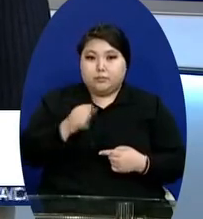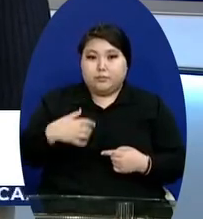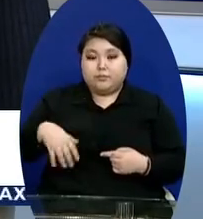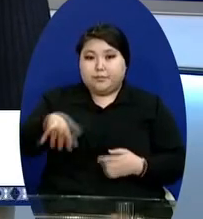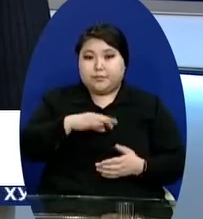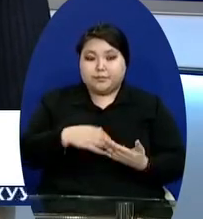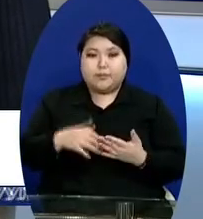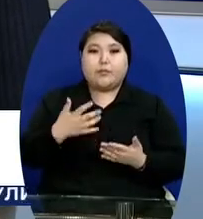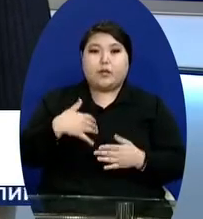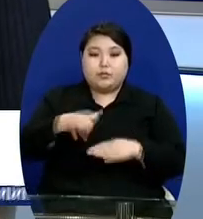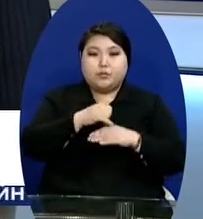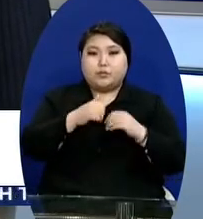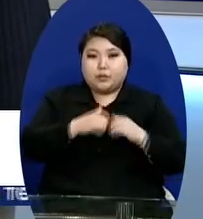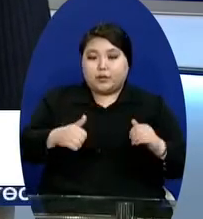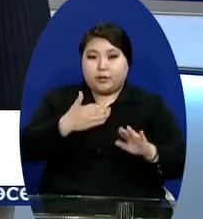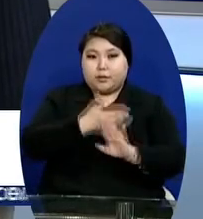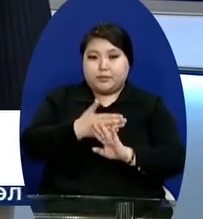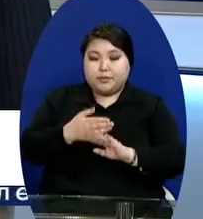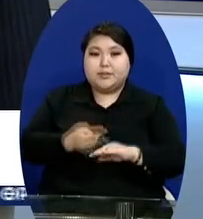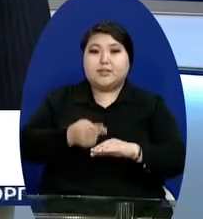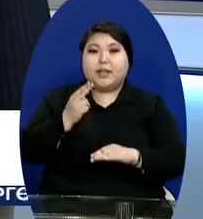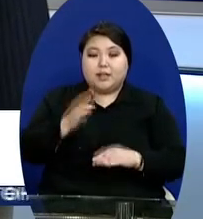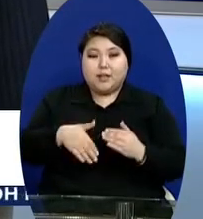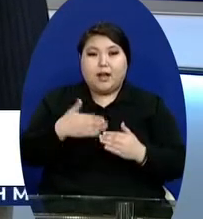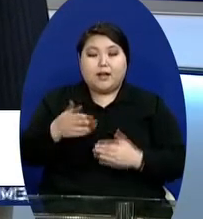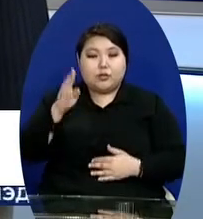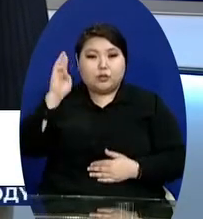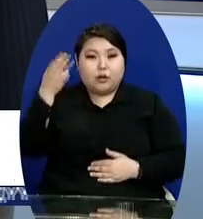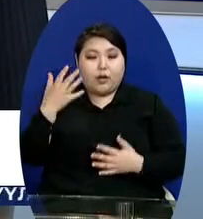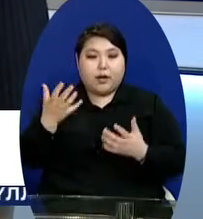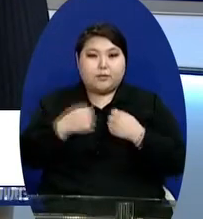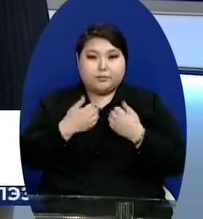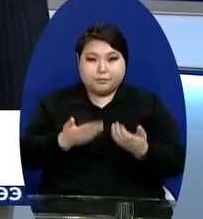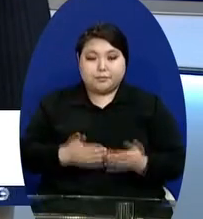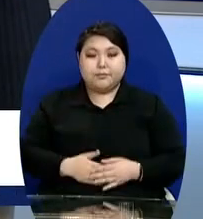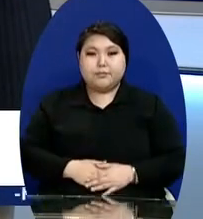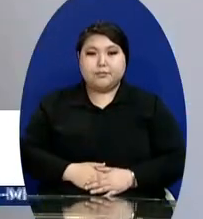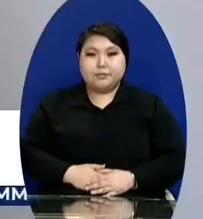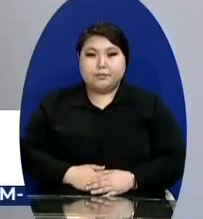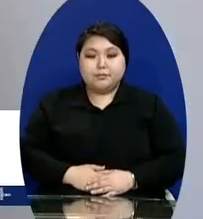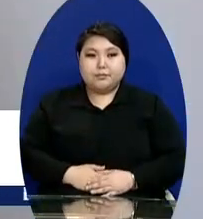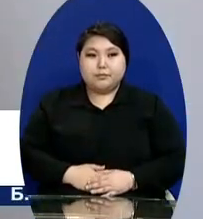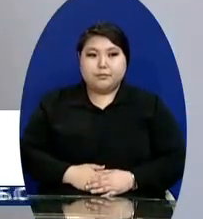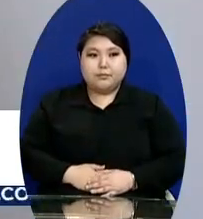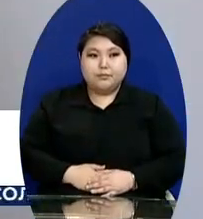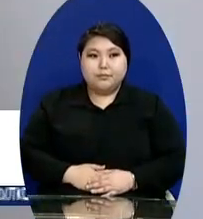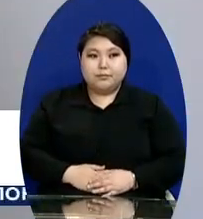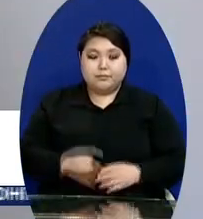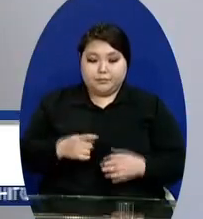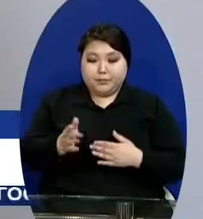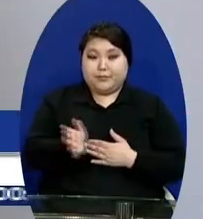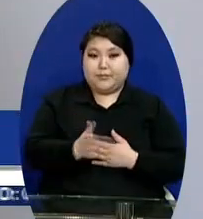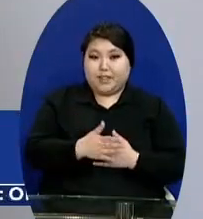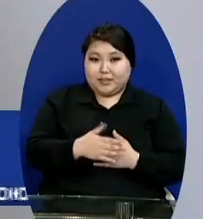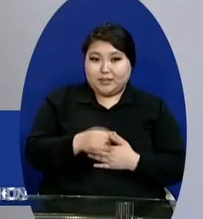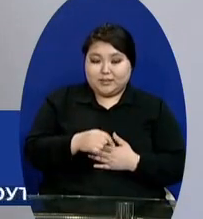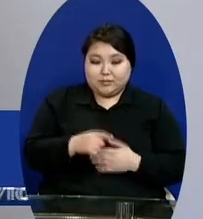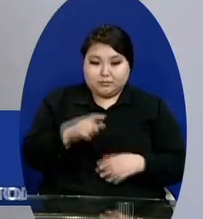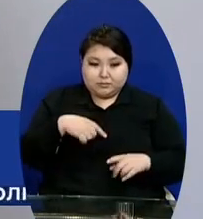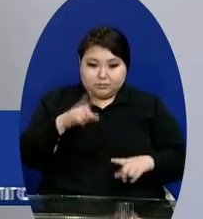за улсын тусгай хамгаалалттай газрын захиргаанаас дараах тодруулгыг авсан юм а. Загсыг бол